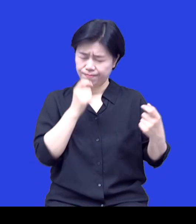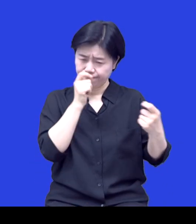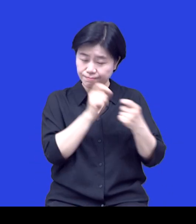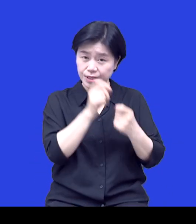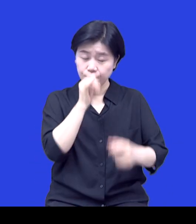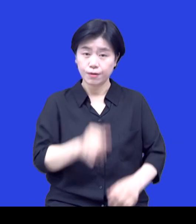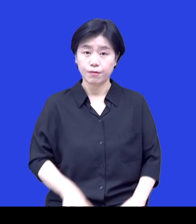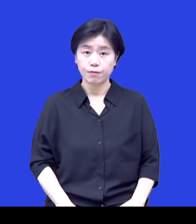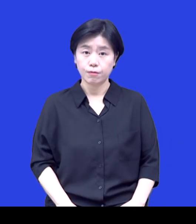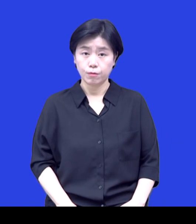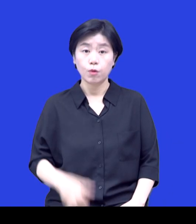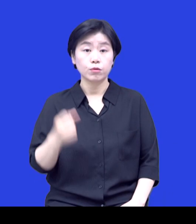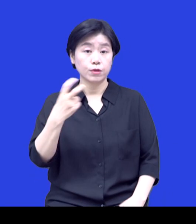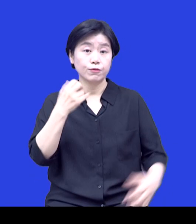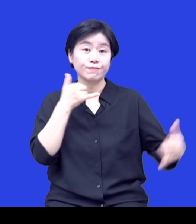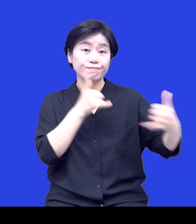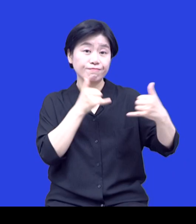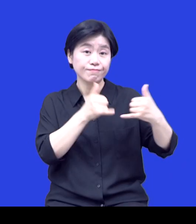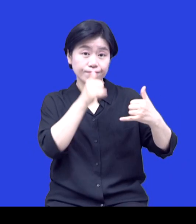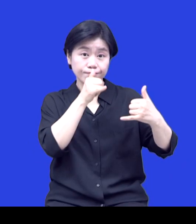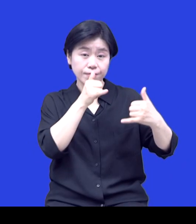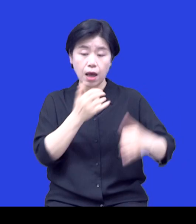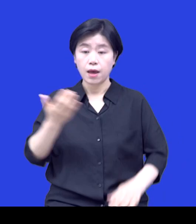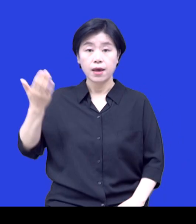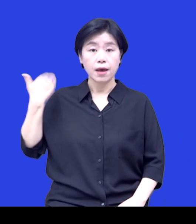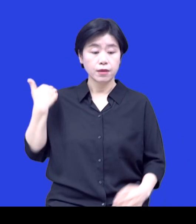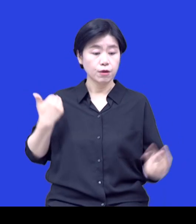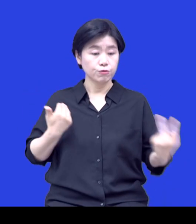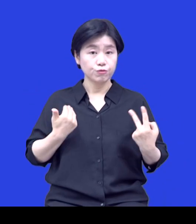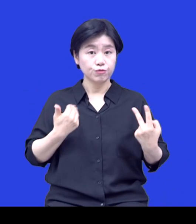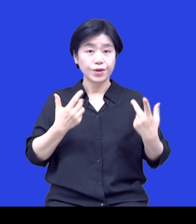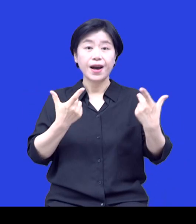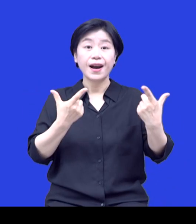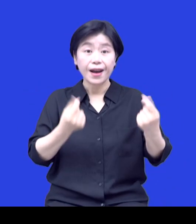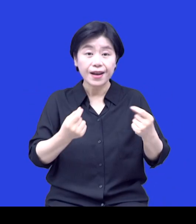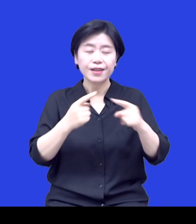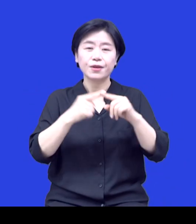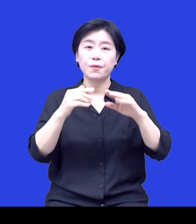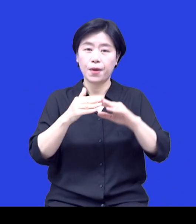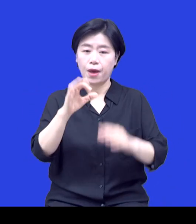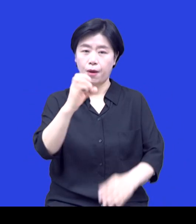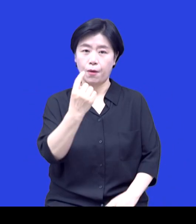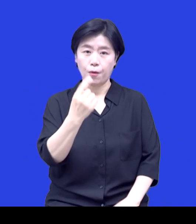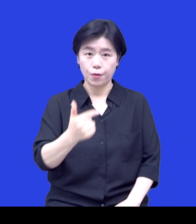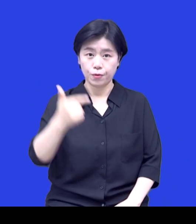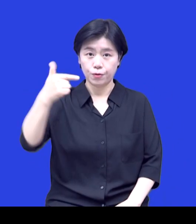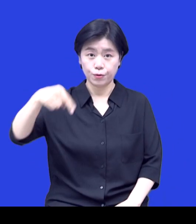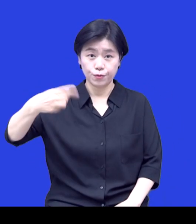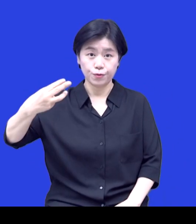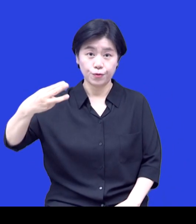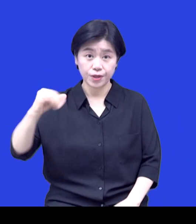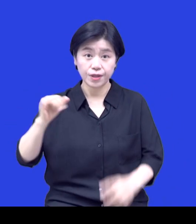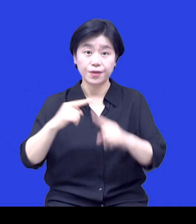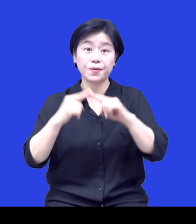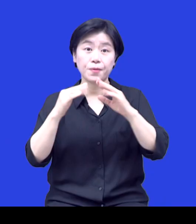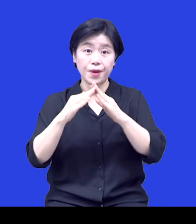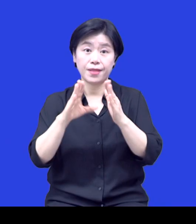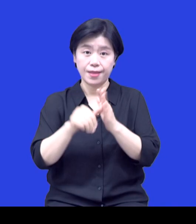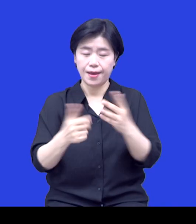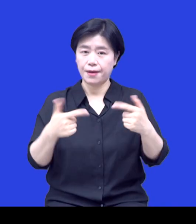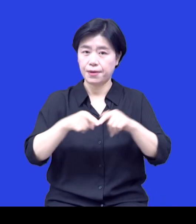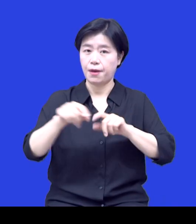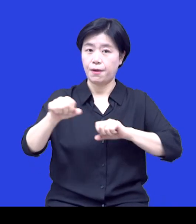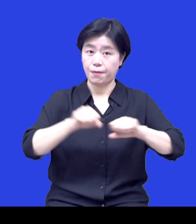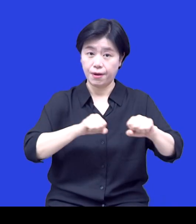어떻게요? 뭐 자주 연락하고 네. 그렇죠. 교회 옛날엔 같은 교회인 예. 걸 네네. 알고 이제는 있는데 우리 교회에서 그 여러 그 전도 집회 행사할 때